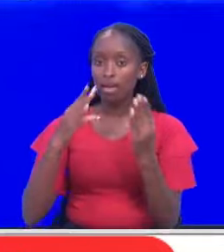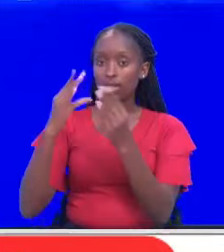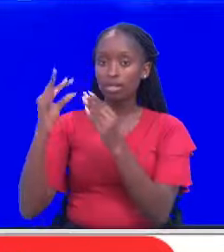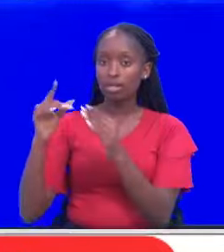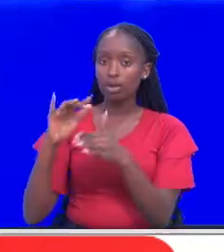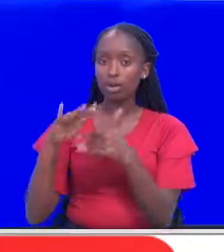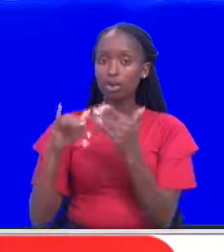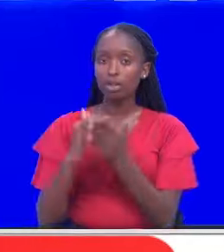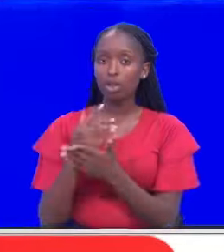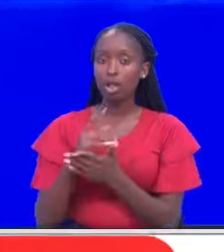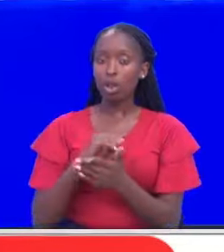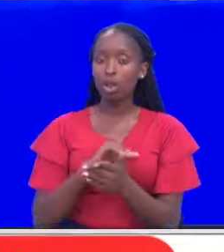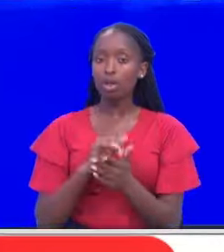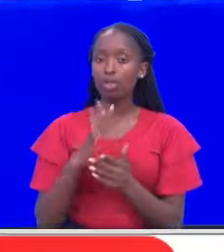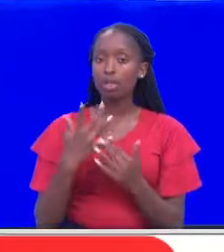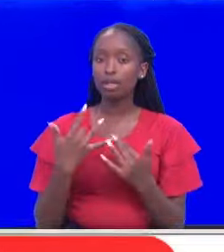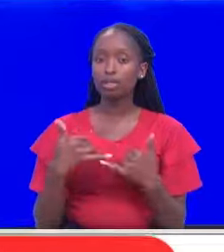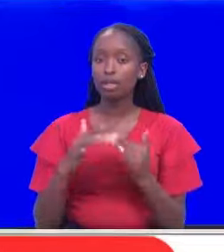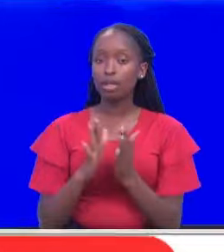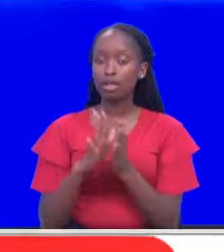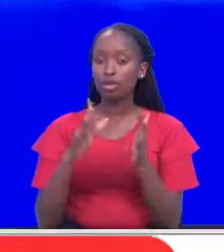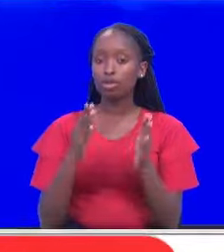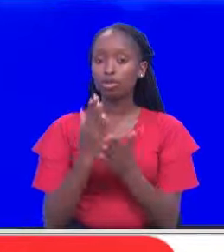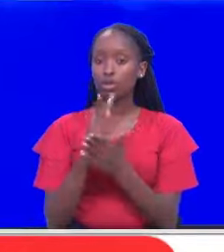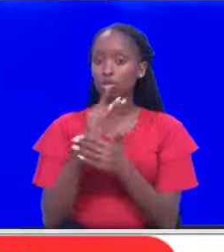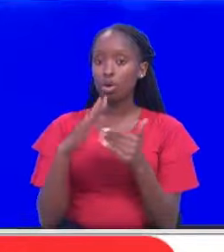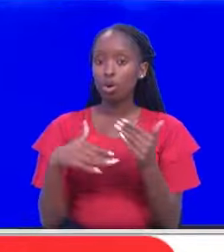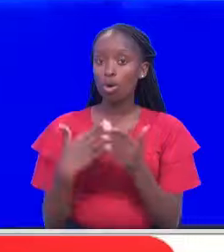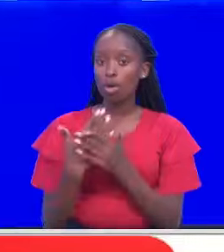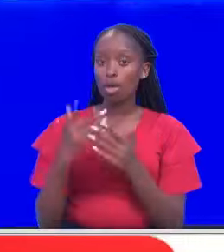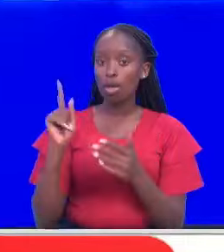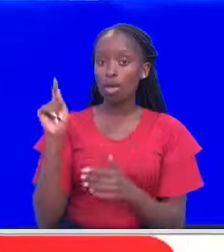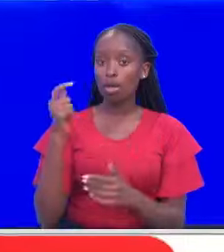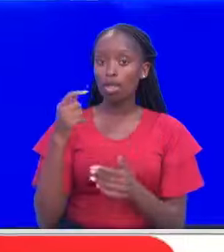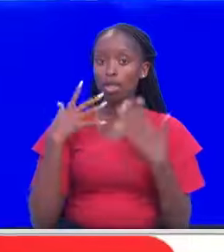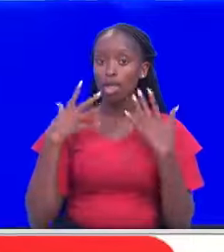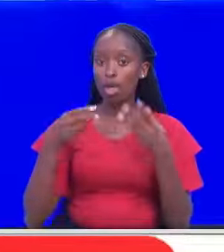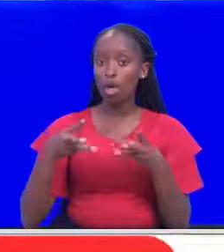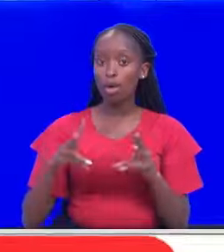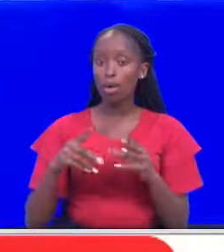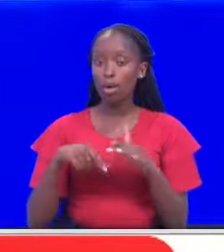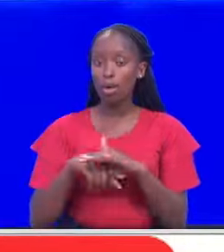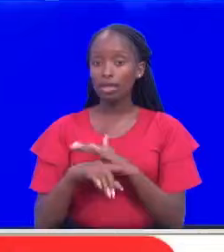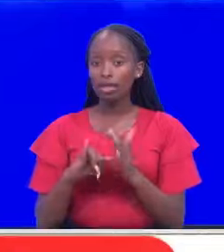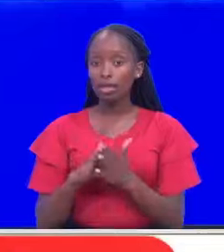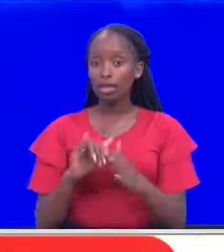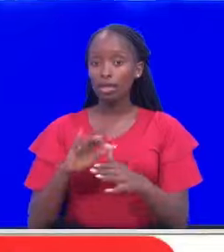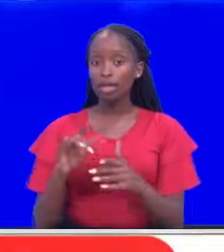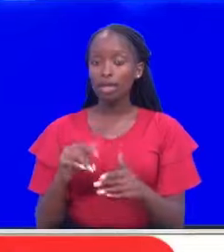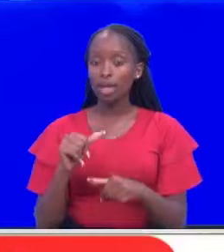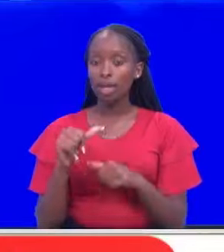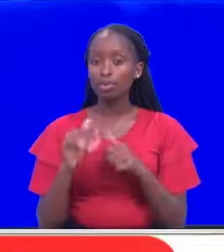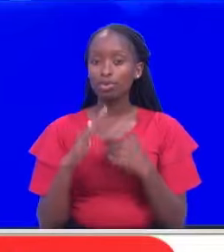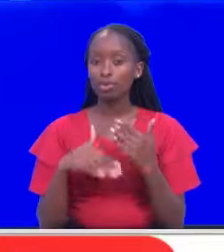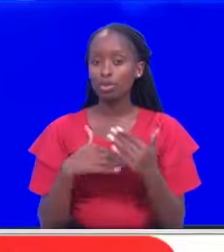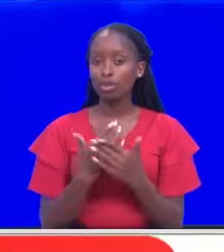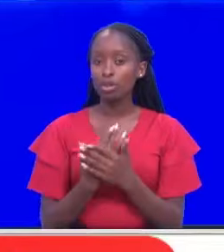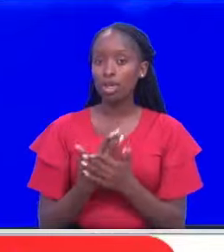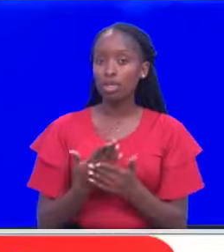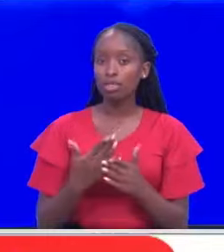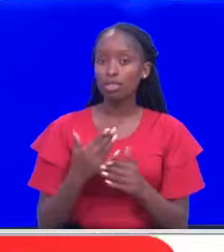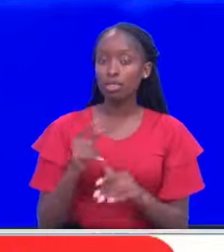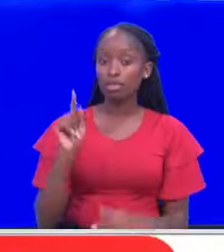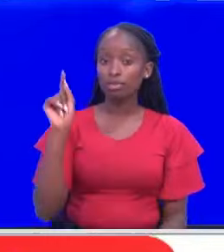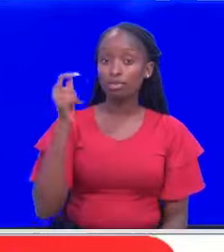ya kuzuia safari za shirika la ndege la Kenya Airways kuingia nchini humo kutokana na hatua ya Kenya kukataa